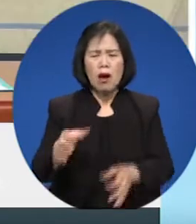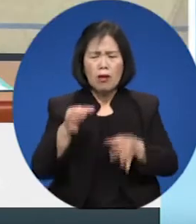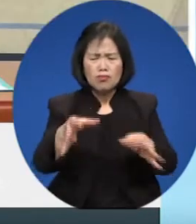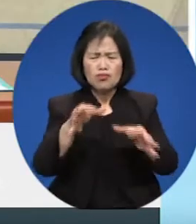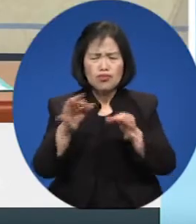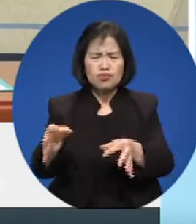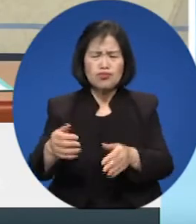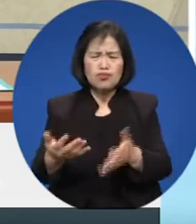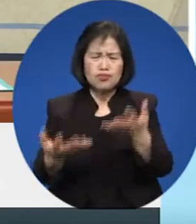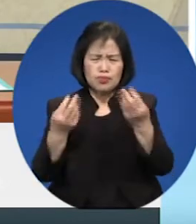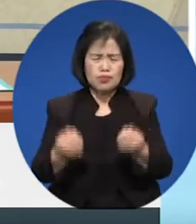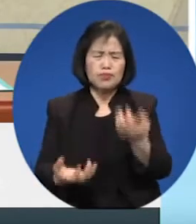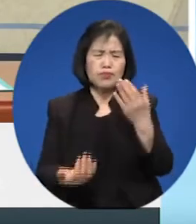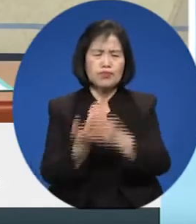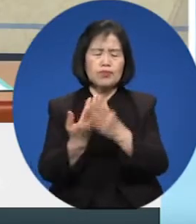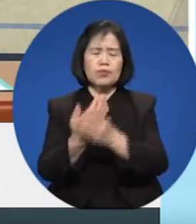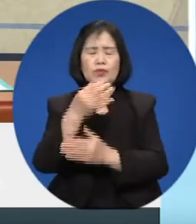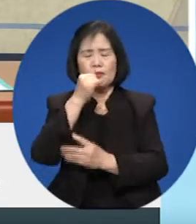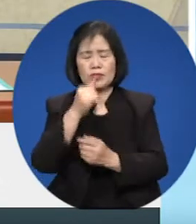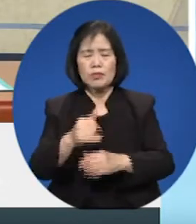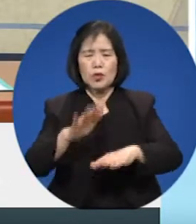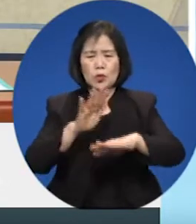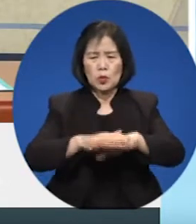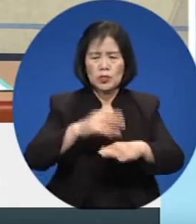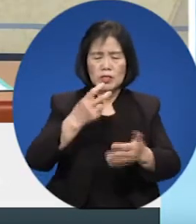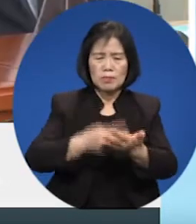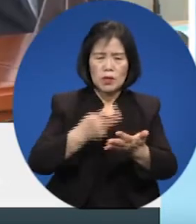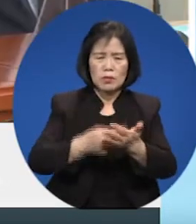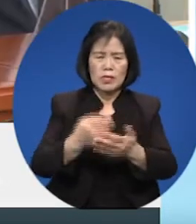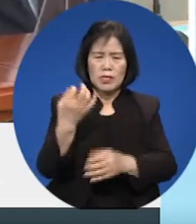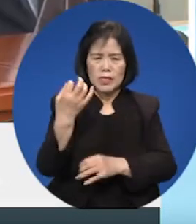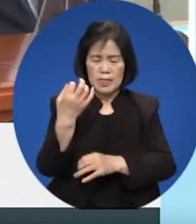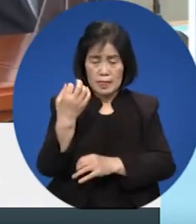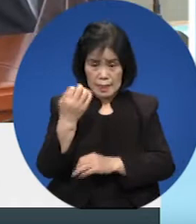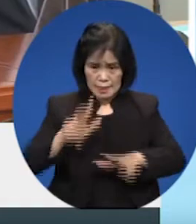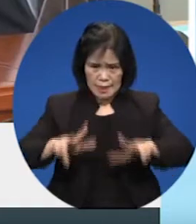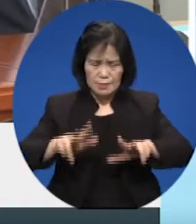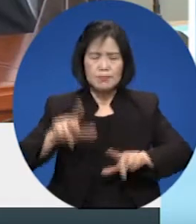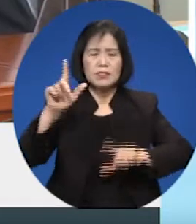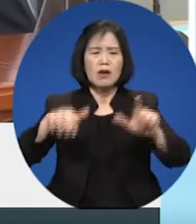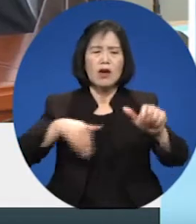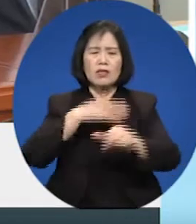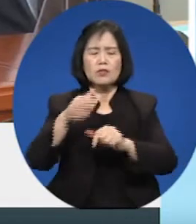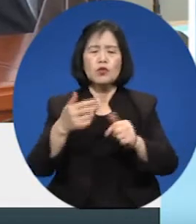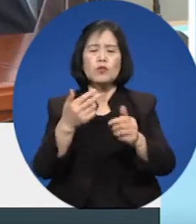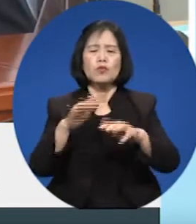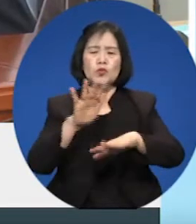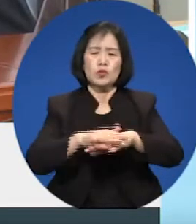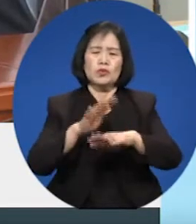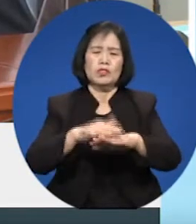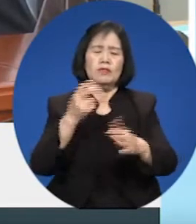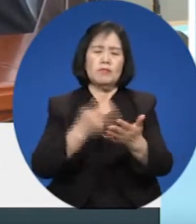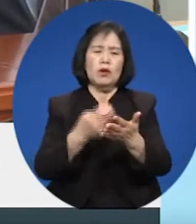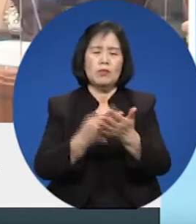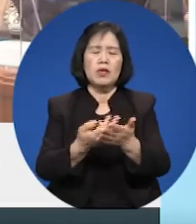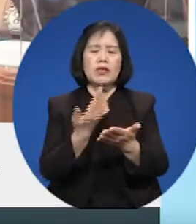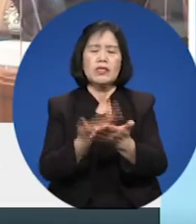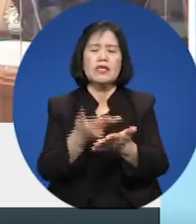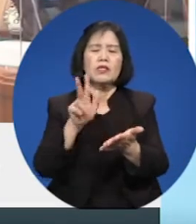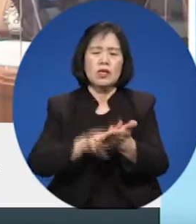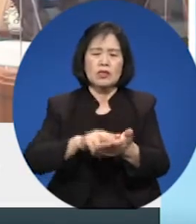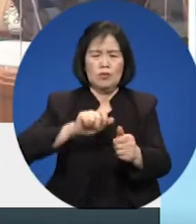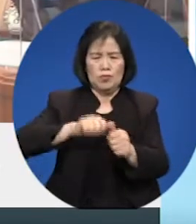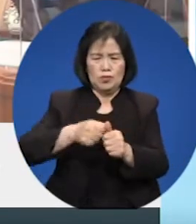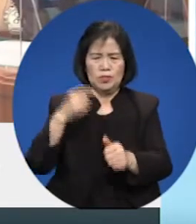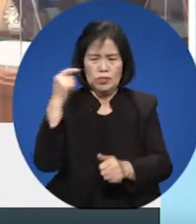거구요 따라서 농지 법의 기존 농지 법이 같다 지금 상황에서는 사실은 약간 개정을 해가지고 법칙들을 좀 거 할 필요가 있는